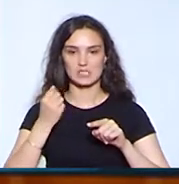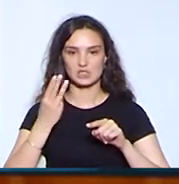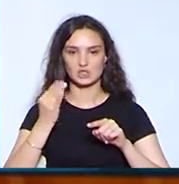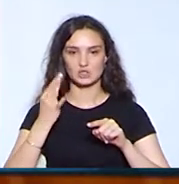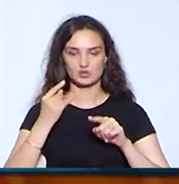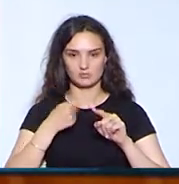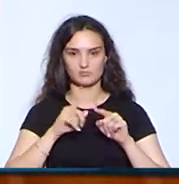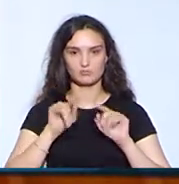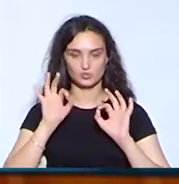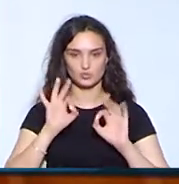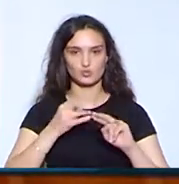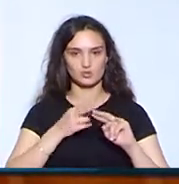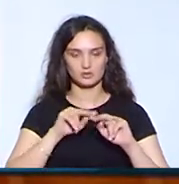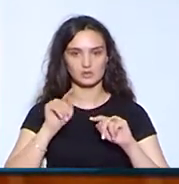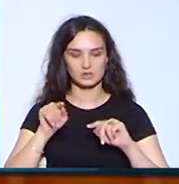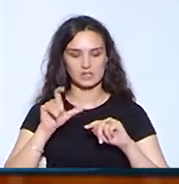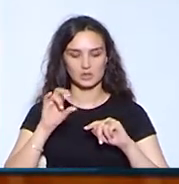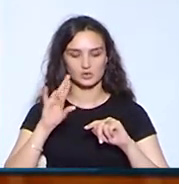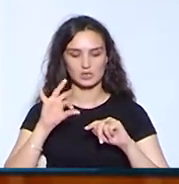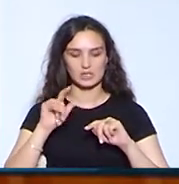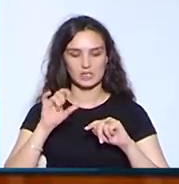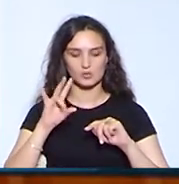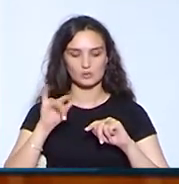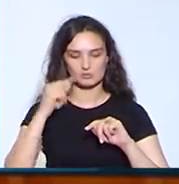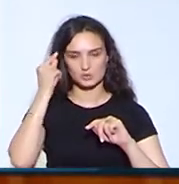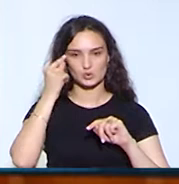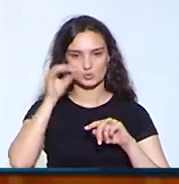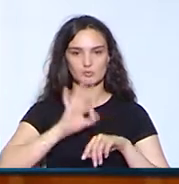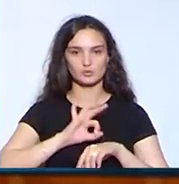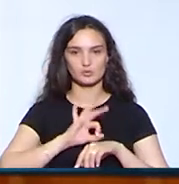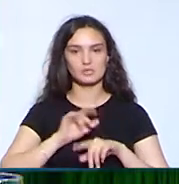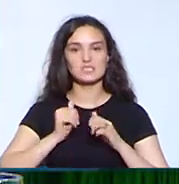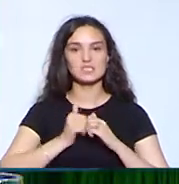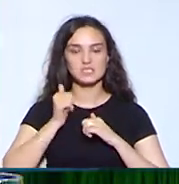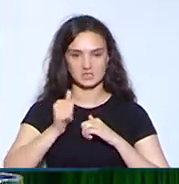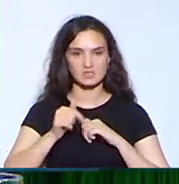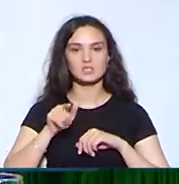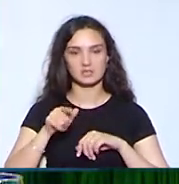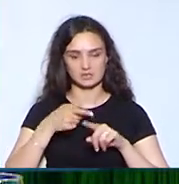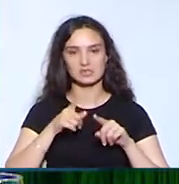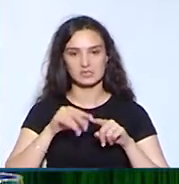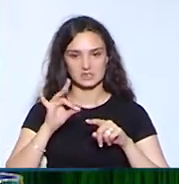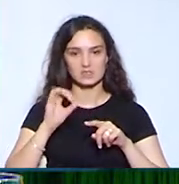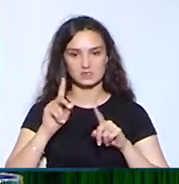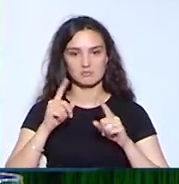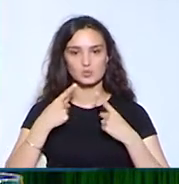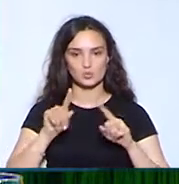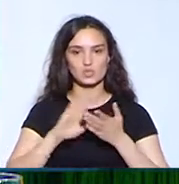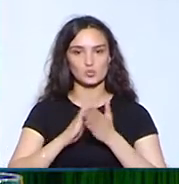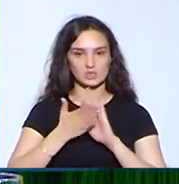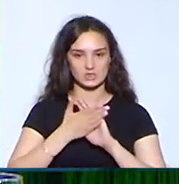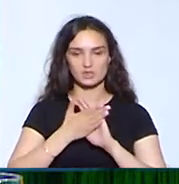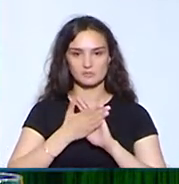გამშვები მექანიზმი სწორედ ენდოგენური ფსიქიკური პათოლოგიის. ის წინასწარ განწყობა და ის რისკები, რომელიც სხვა სიტუაციაში არ